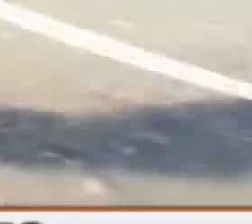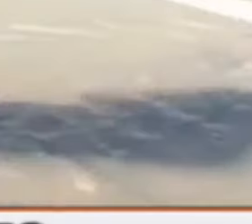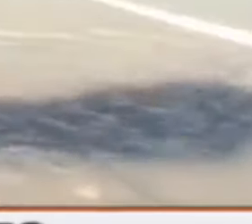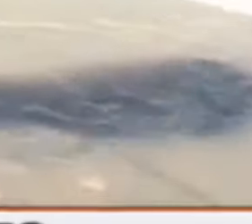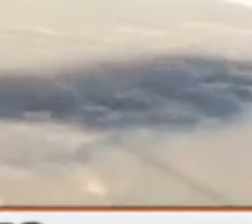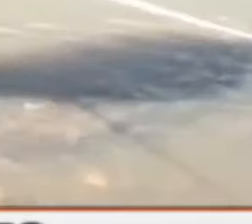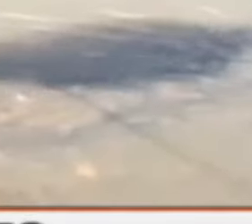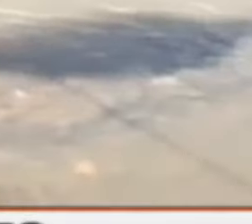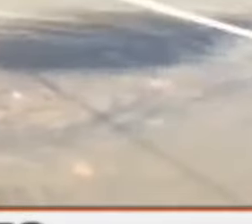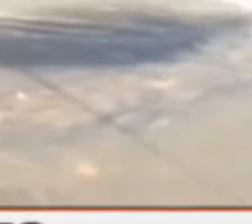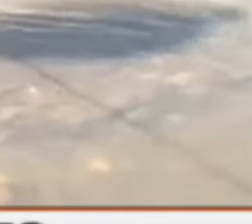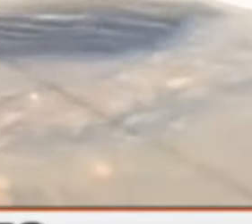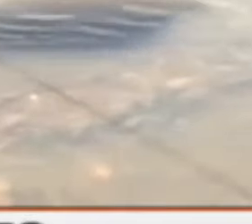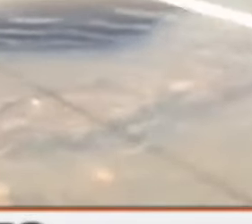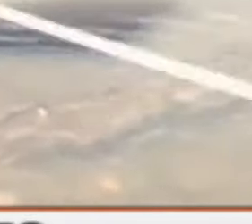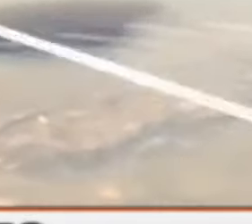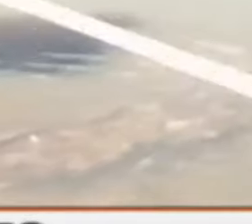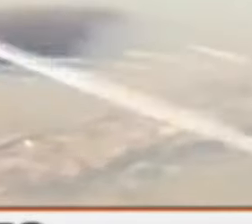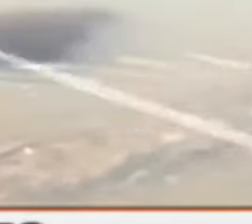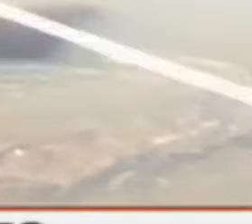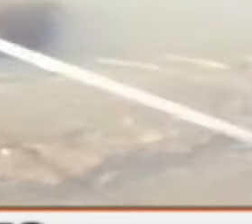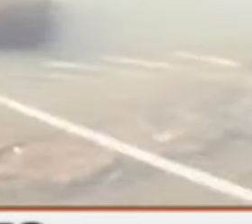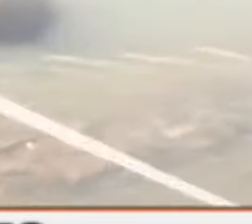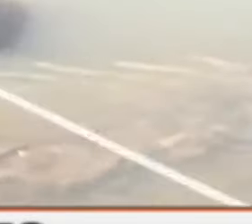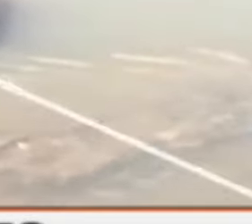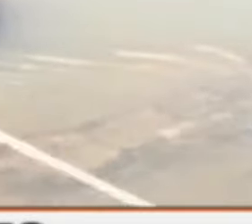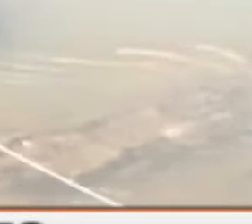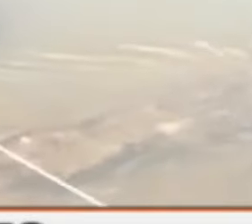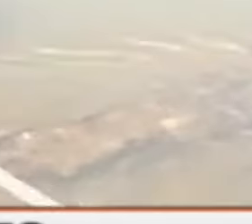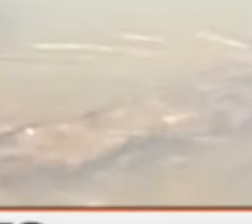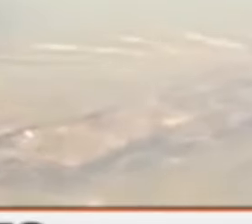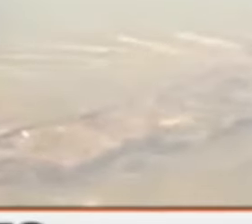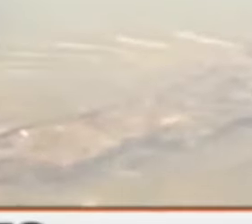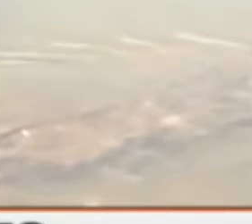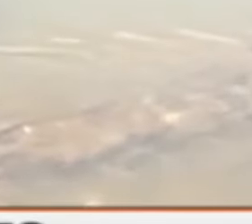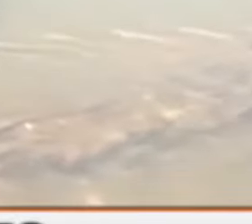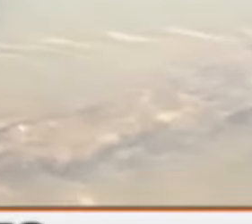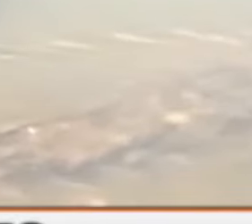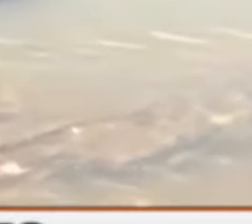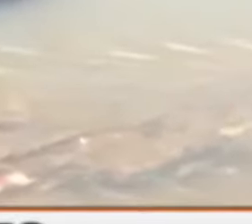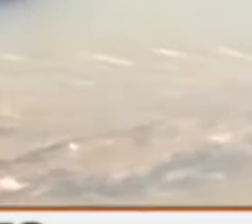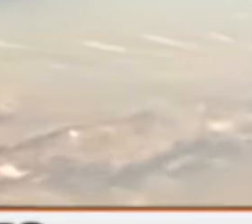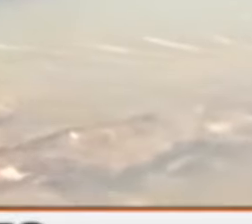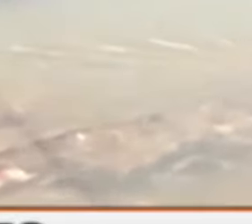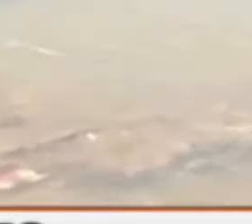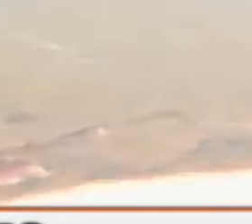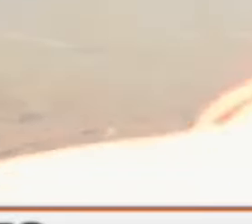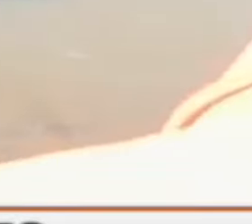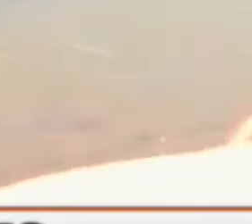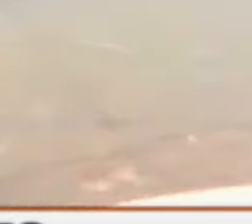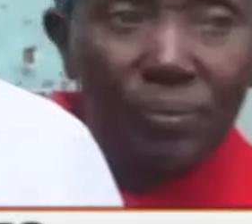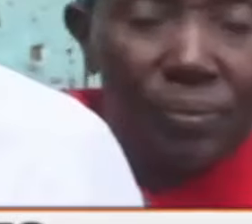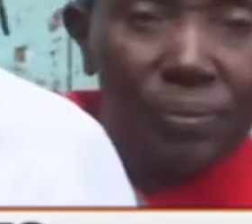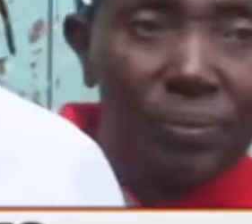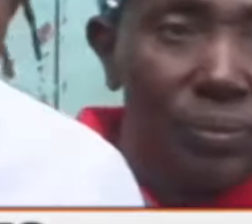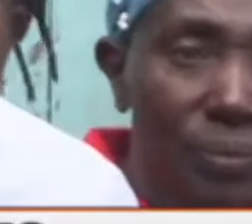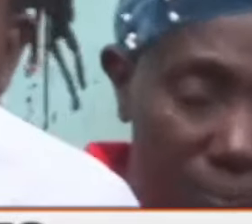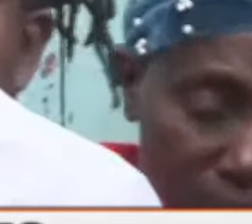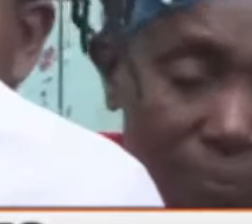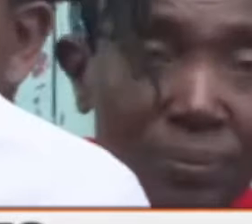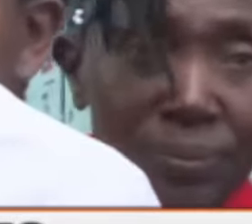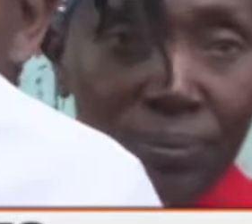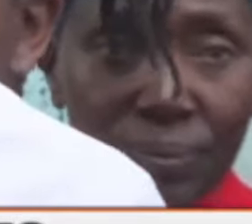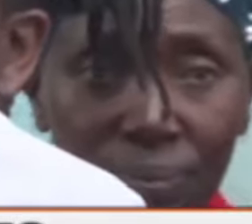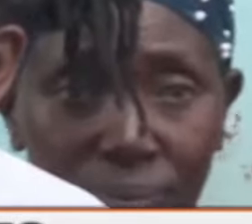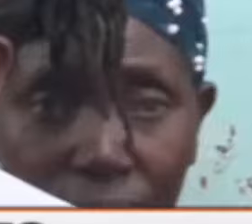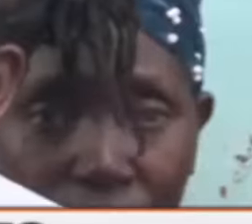Ama ilikuwa 22 eh? Ah, wewe pima. Ah, asiende huko mbele. Wacha waende huyo ashike yote. Serikali ya Kenya